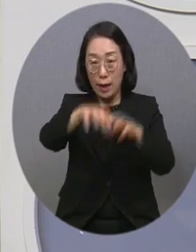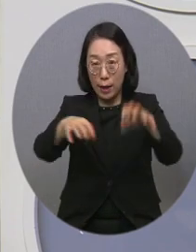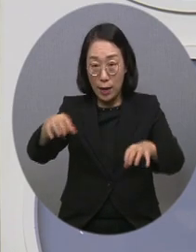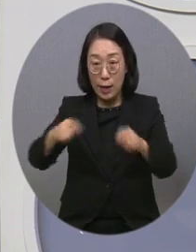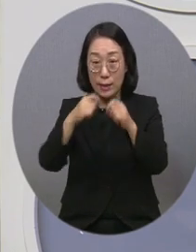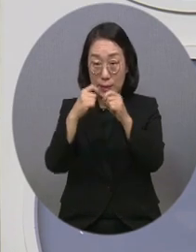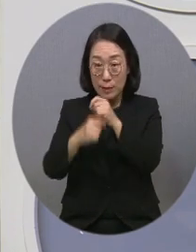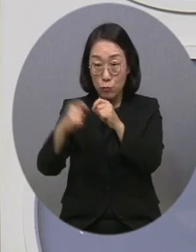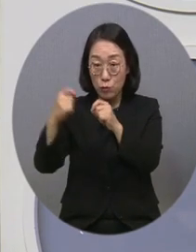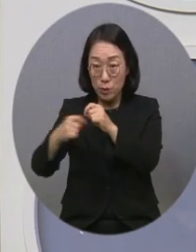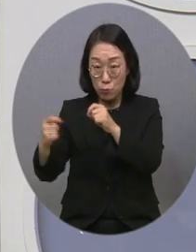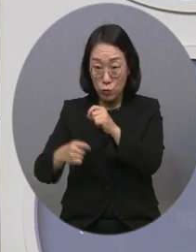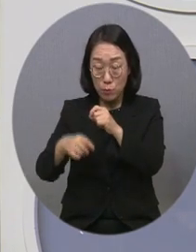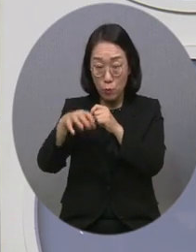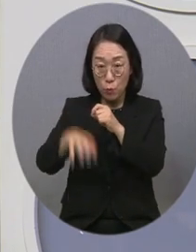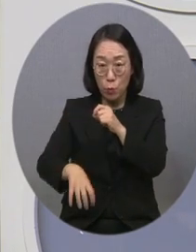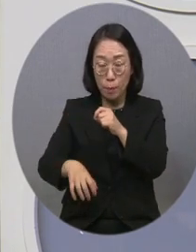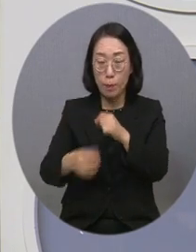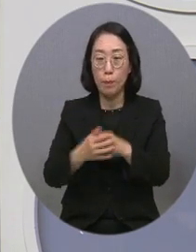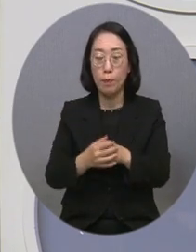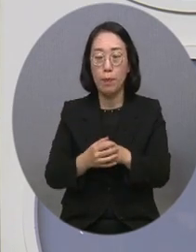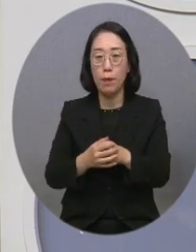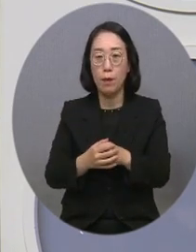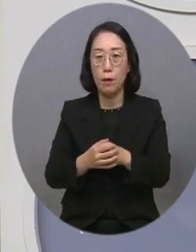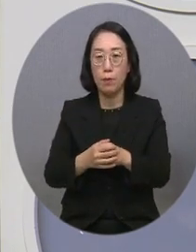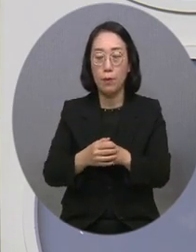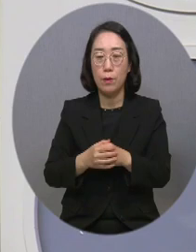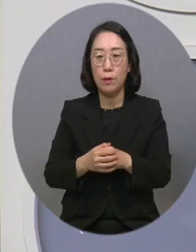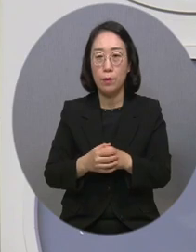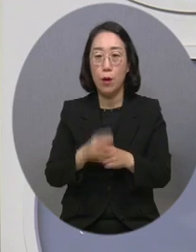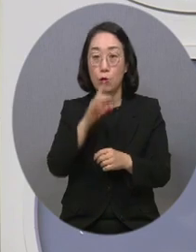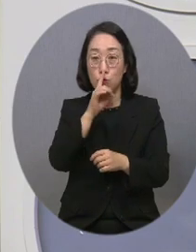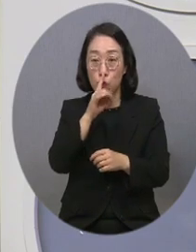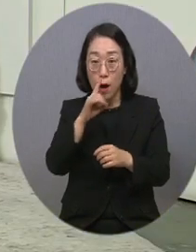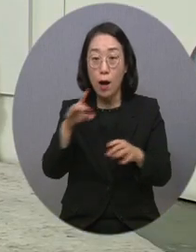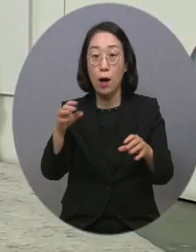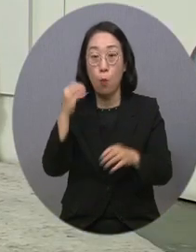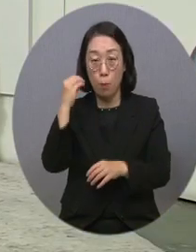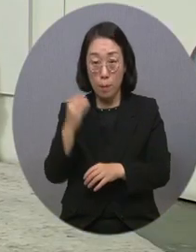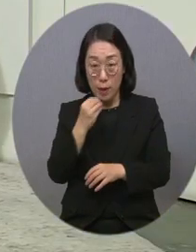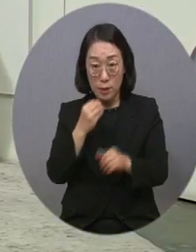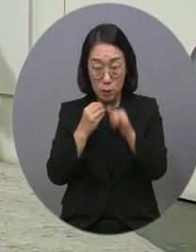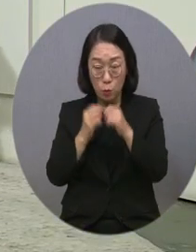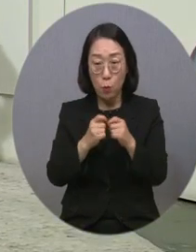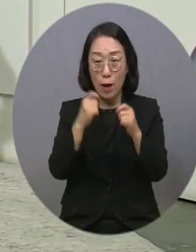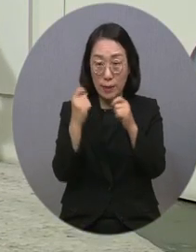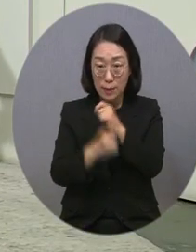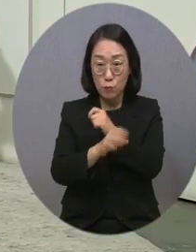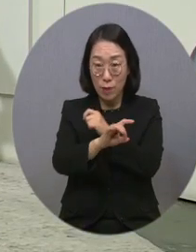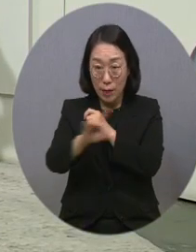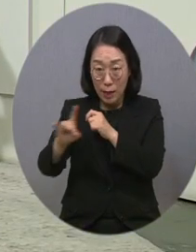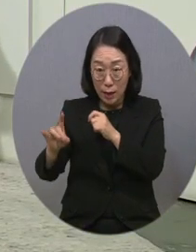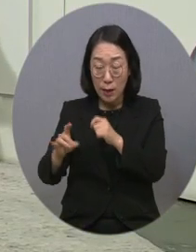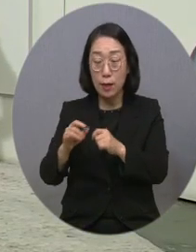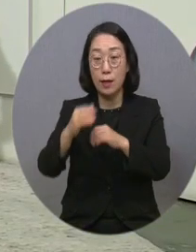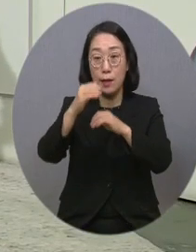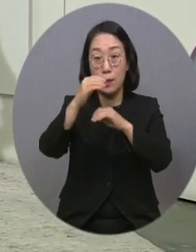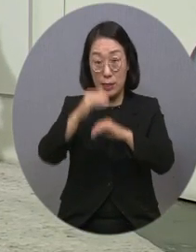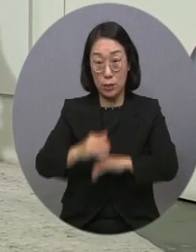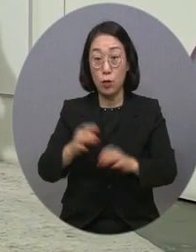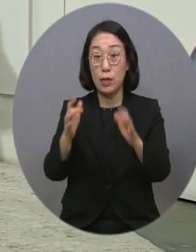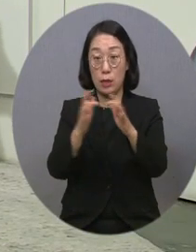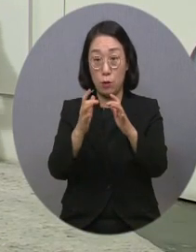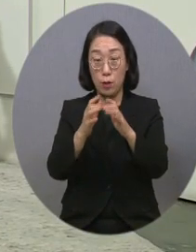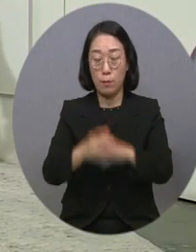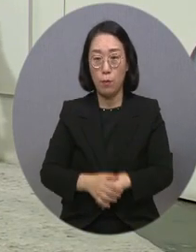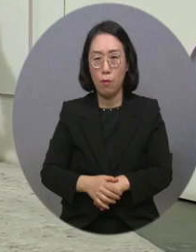그러면은 17개 시도지회 각 지회 홈페이지가 다 있고 중앙회 홈페이지가 있는데 그 홈페이지 돌아서 보시면은 기부할 수 있는